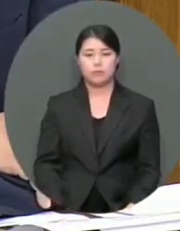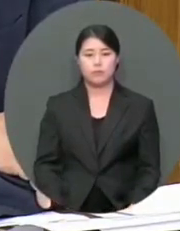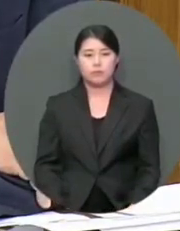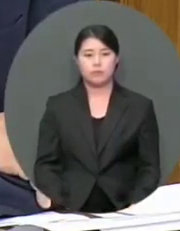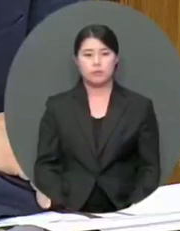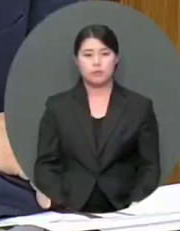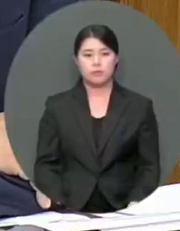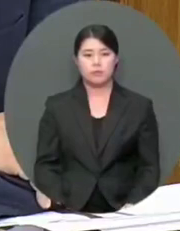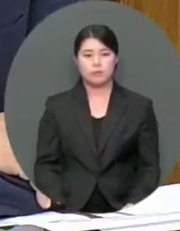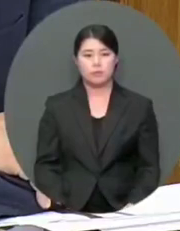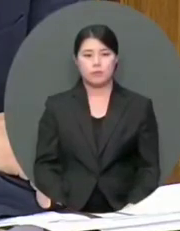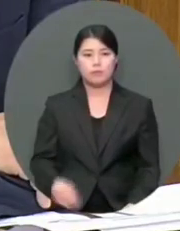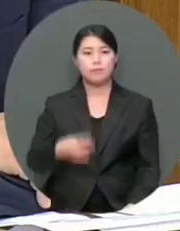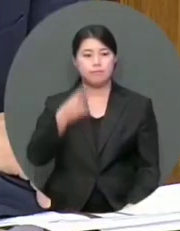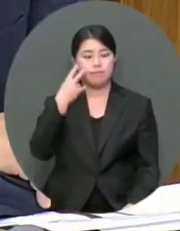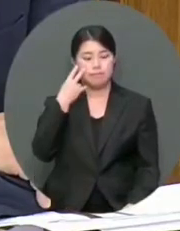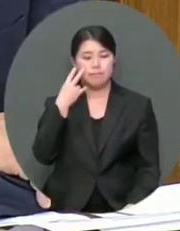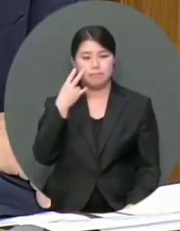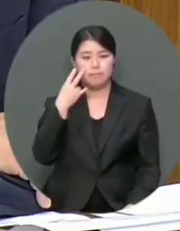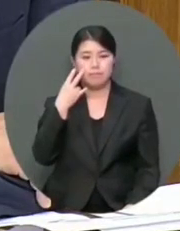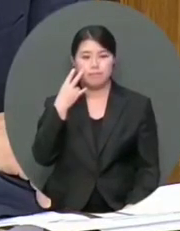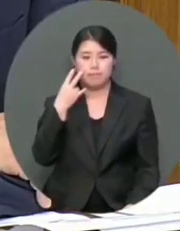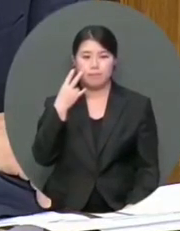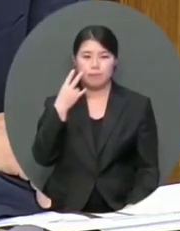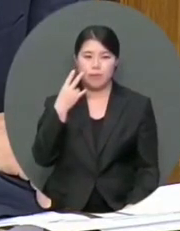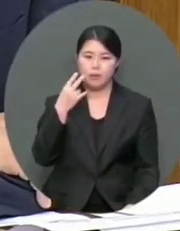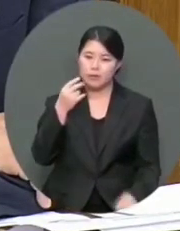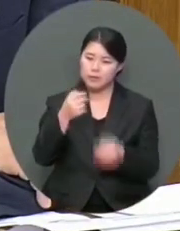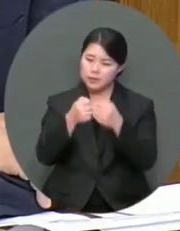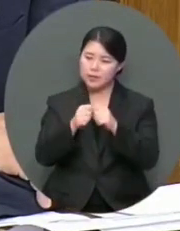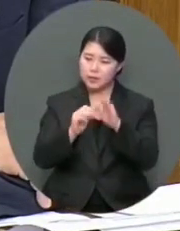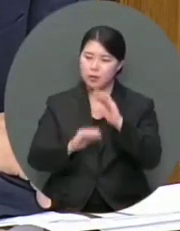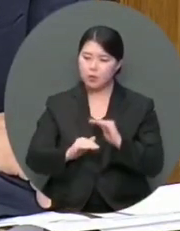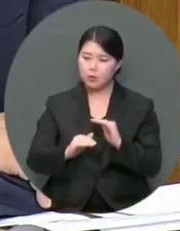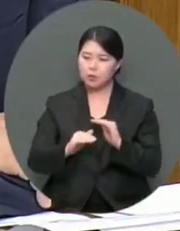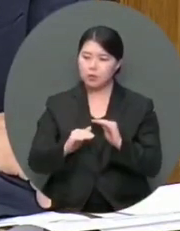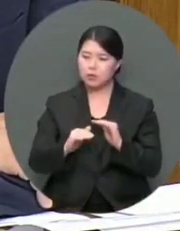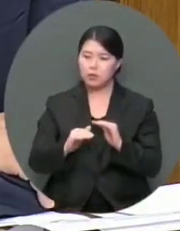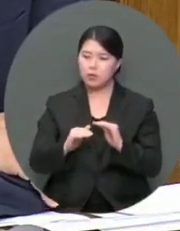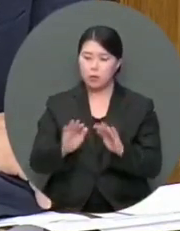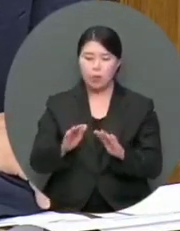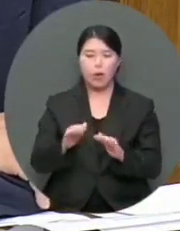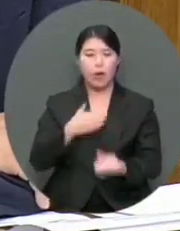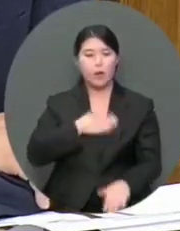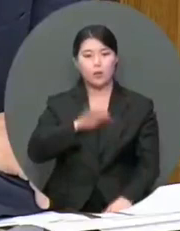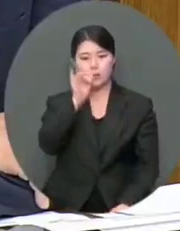알고 계십니까? 예, 그런 뒷부분은 제가 알고 있습니다.